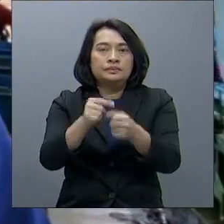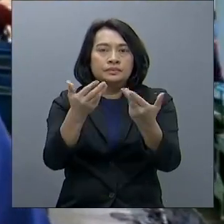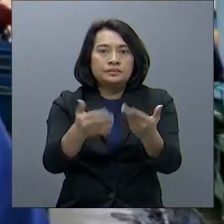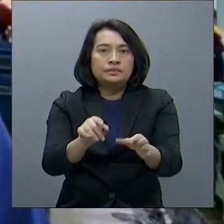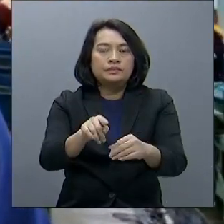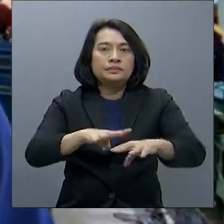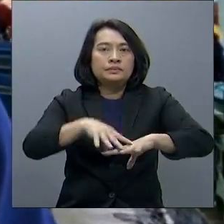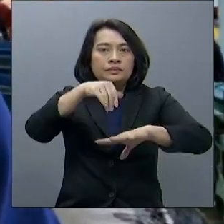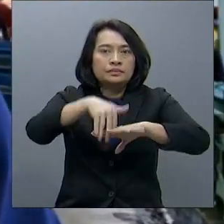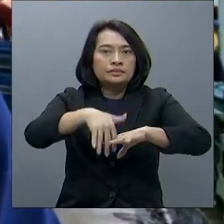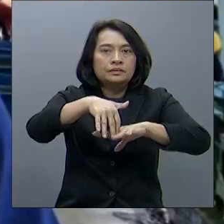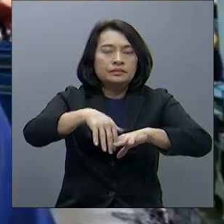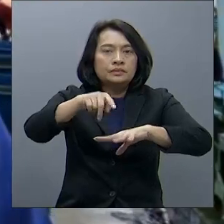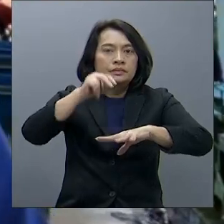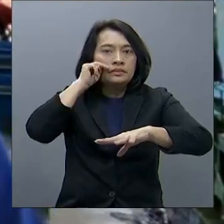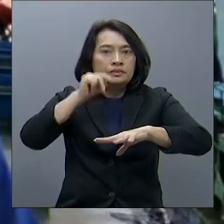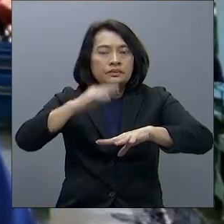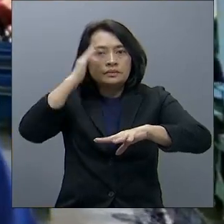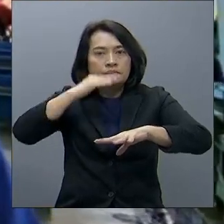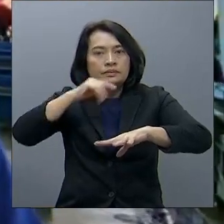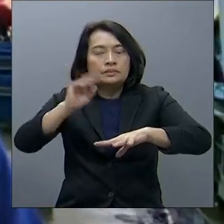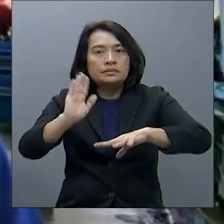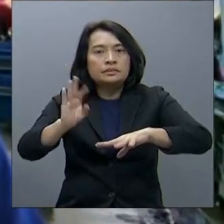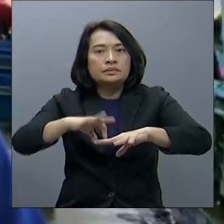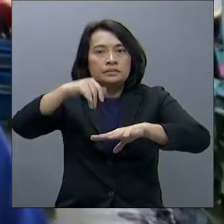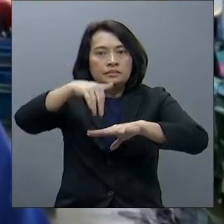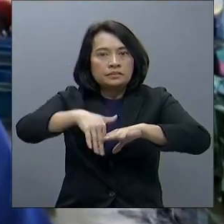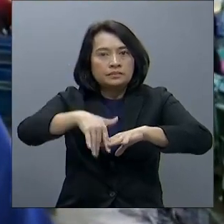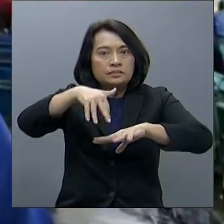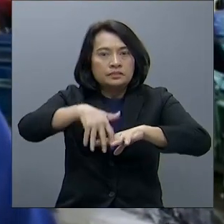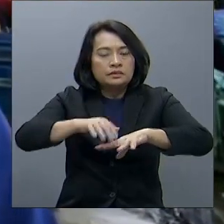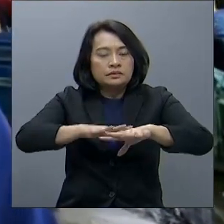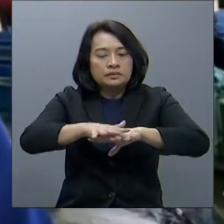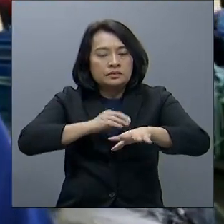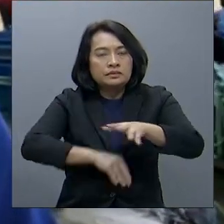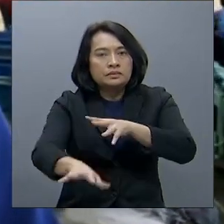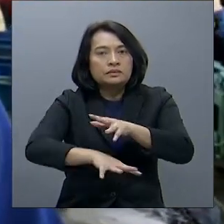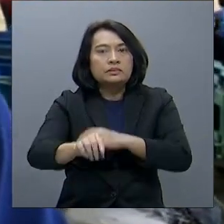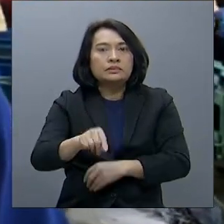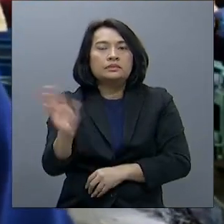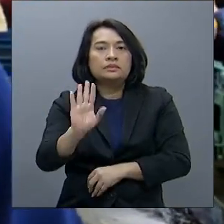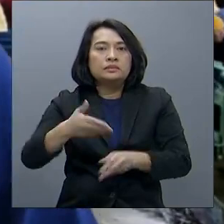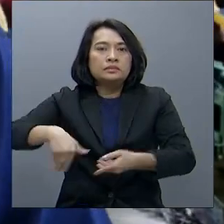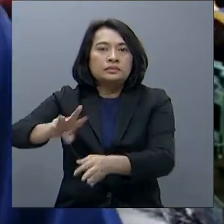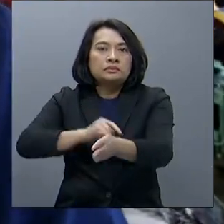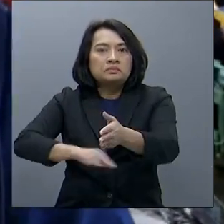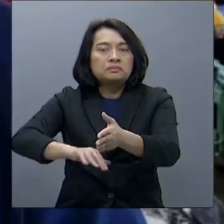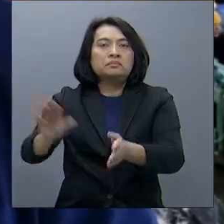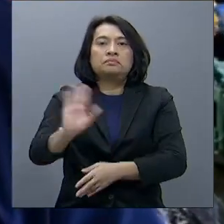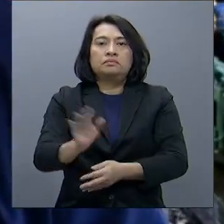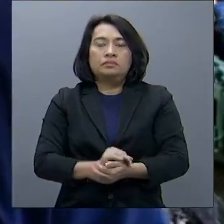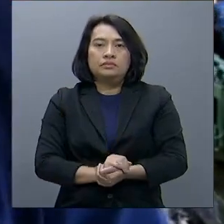องน้ำสะอาดนะครับแล้วก็ไม่ให้ปล่อยลงลำน้ำสาธารณะหรือคลองสาธารณะนะครับแล้วก็แน